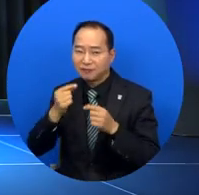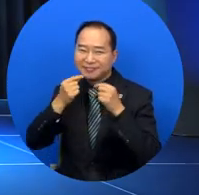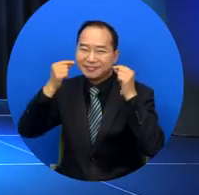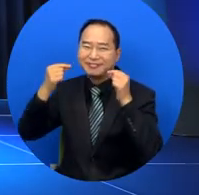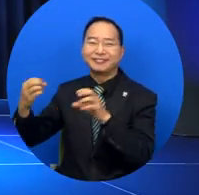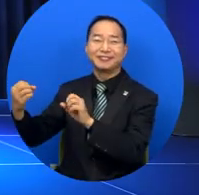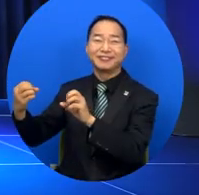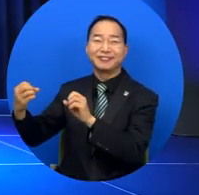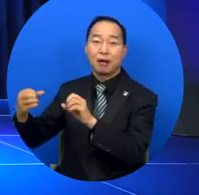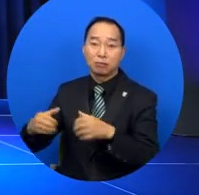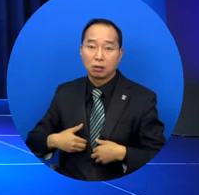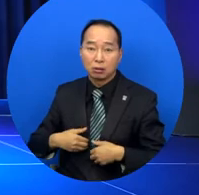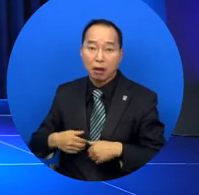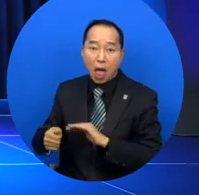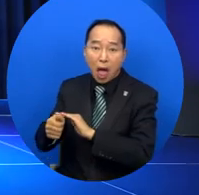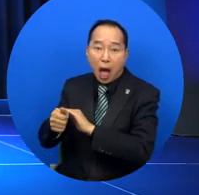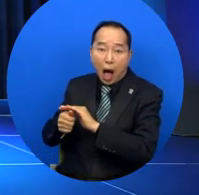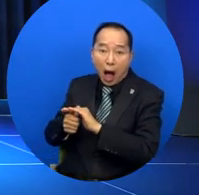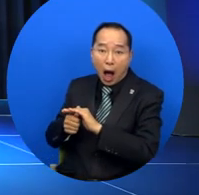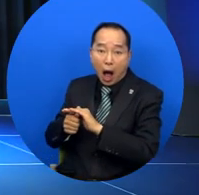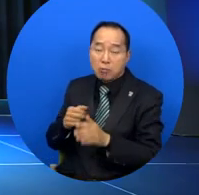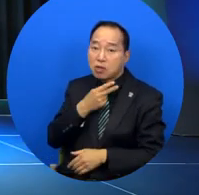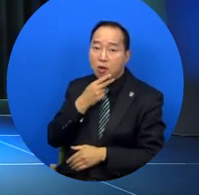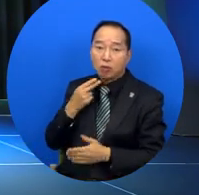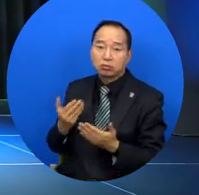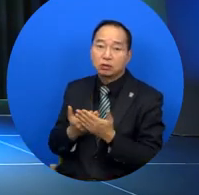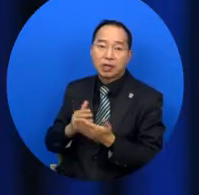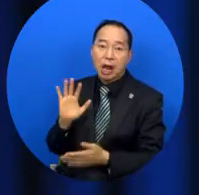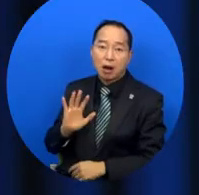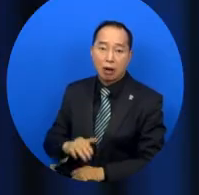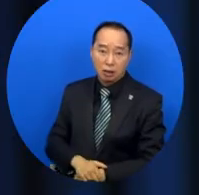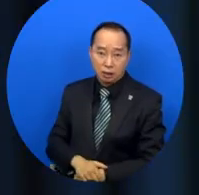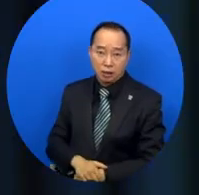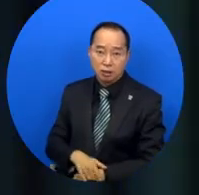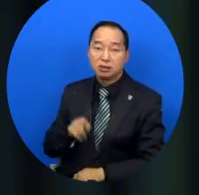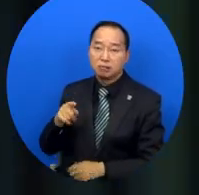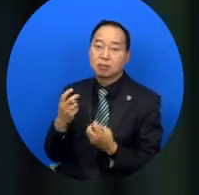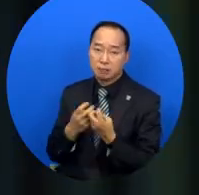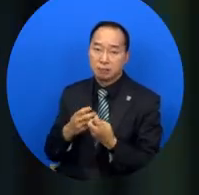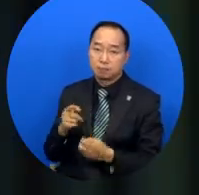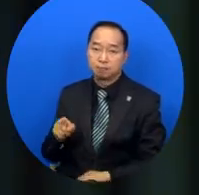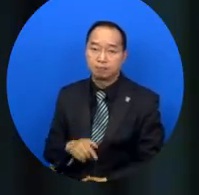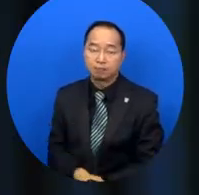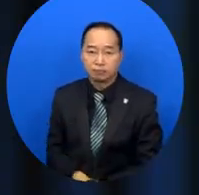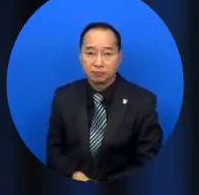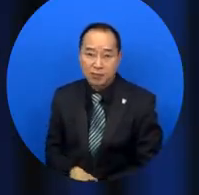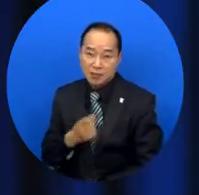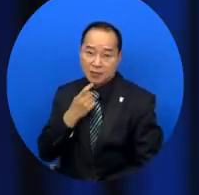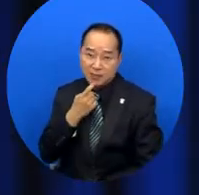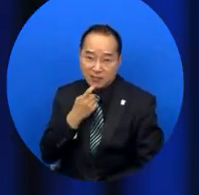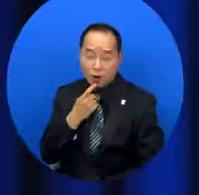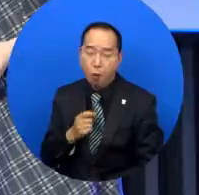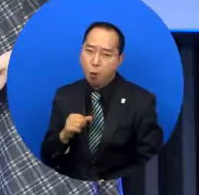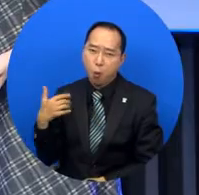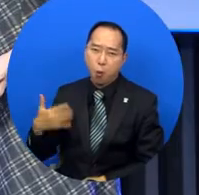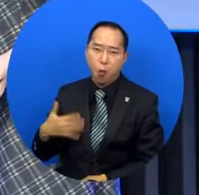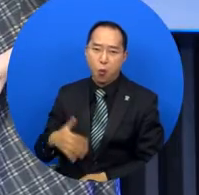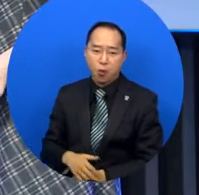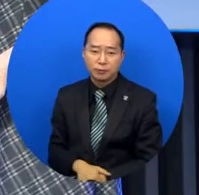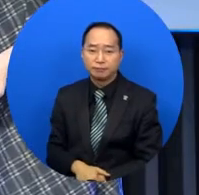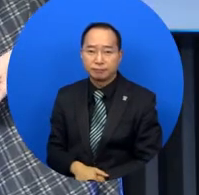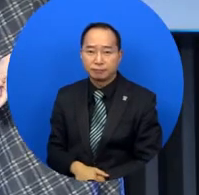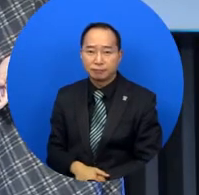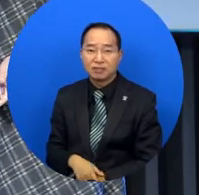얘기해야 돼요. 네. 뒤로 빠질수록 영어가 되지가 않아요. 그것이 나의 비법이었어요. 정말 끈기 있게